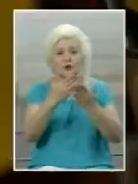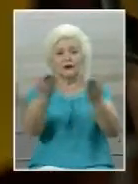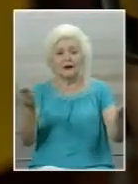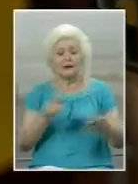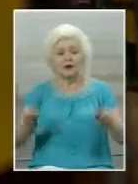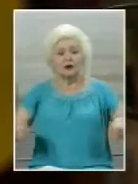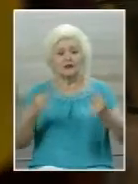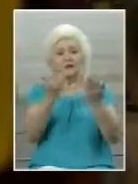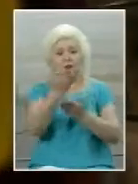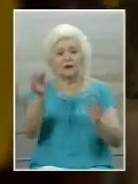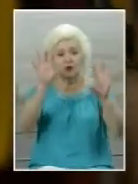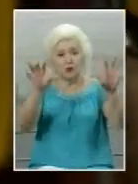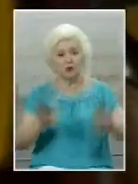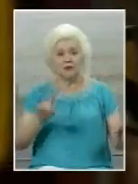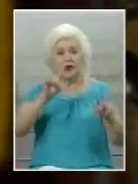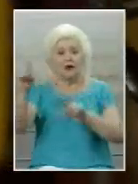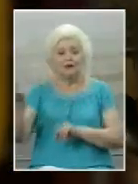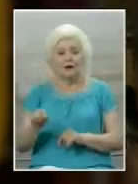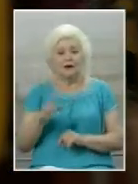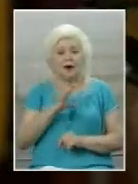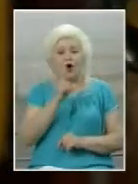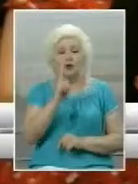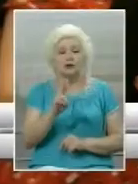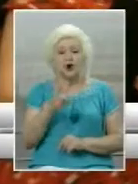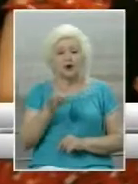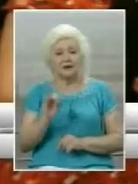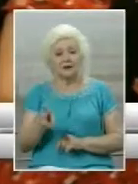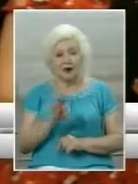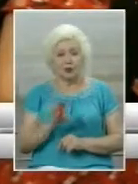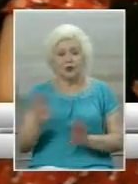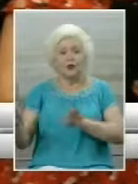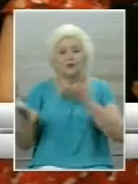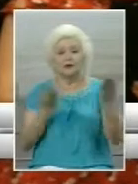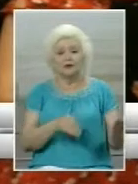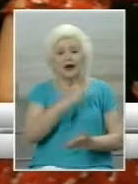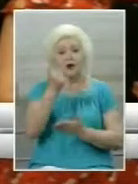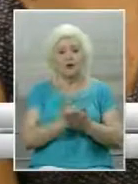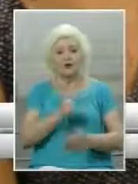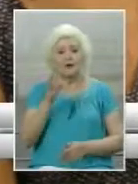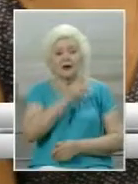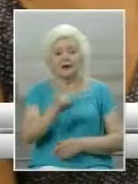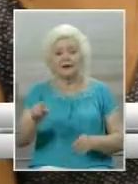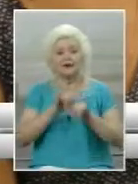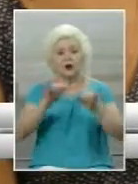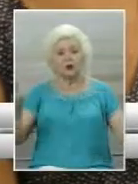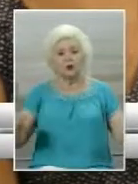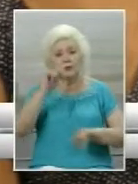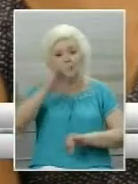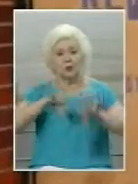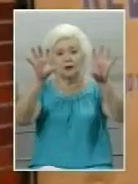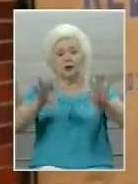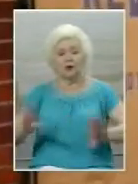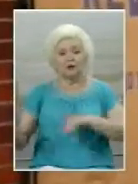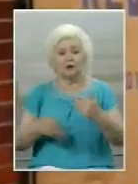для створення цієї конституції виїжджав от Коцюк Андрієнко. Презентацію про основні етапи розвитку української конституції